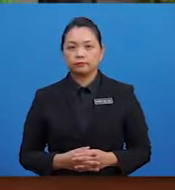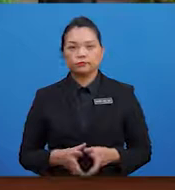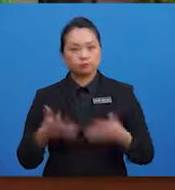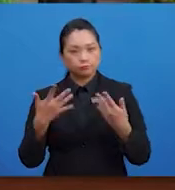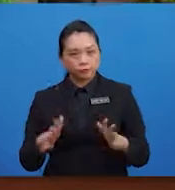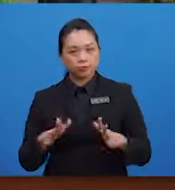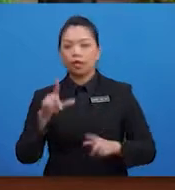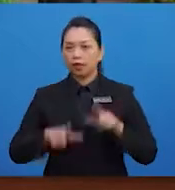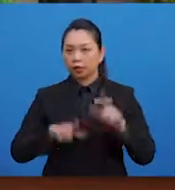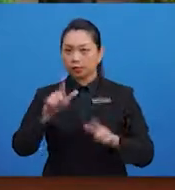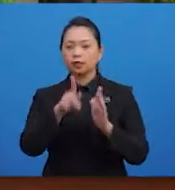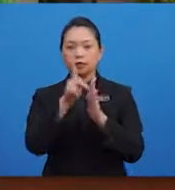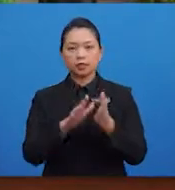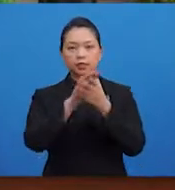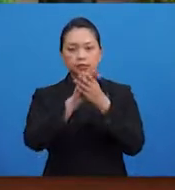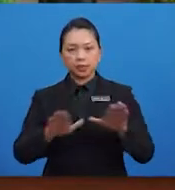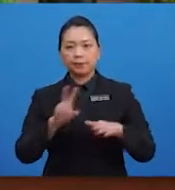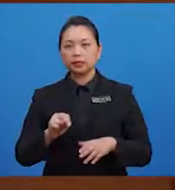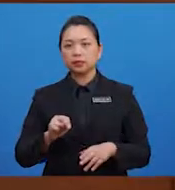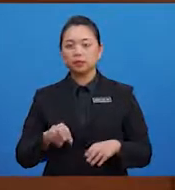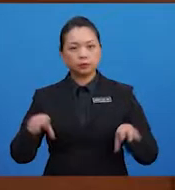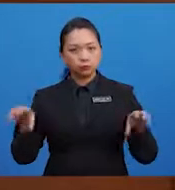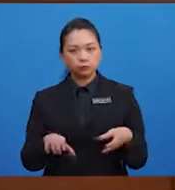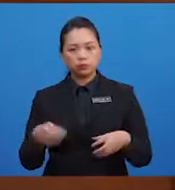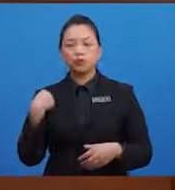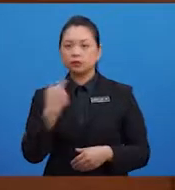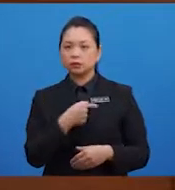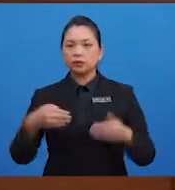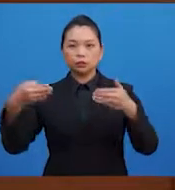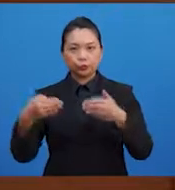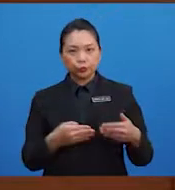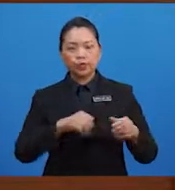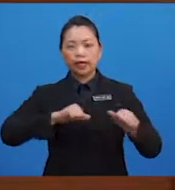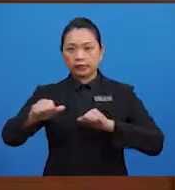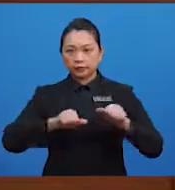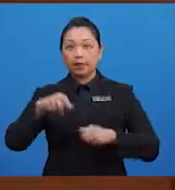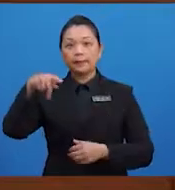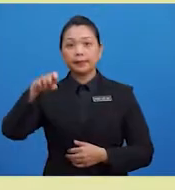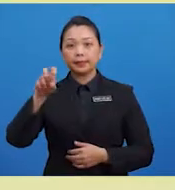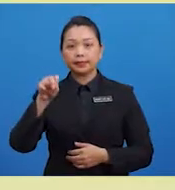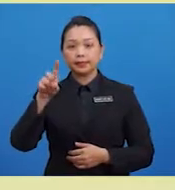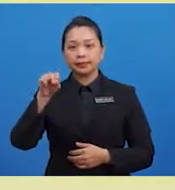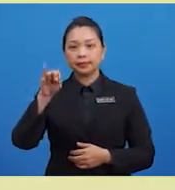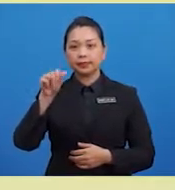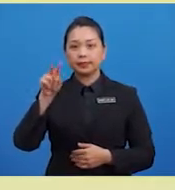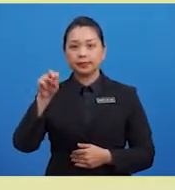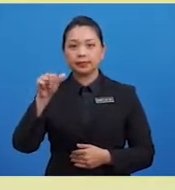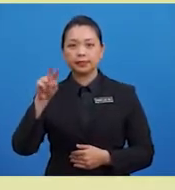Setelah langkah-langkah keselamatan dilaksanakan, kita teruskan dengan aktiviti pendianan.